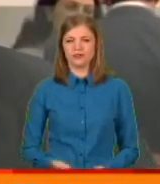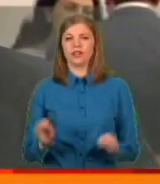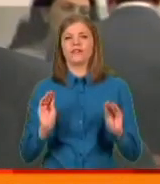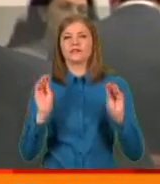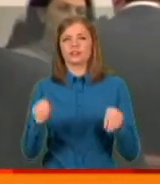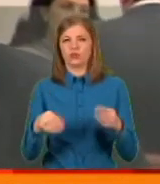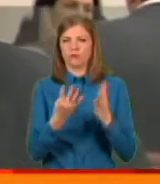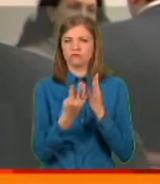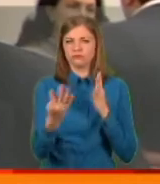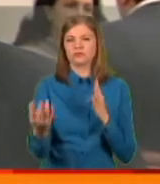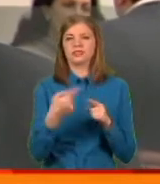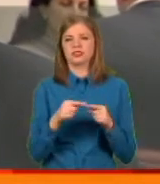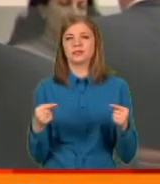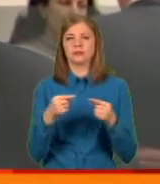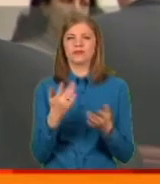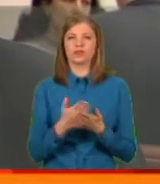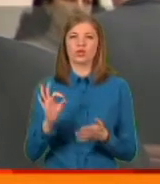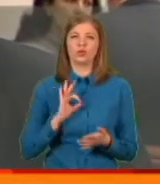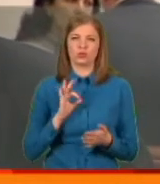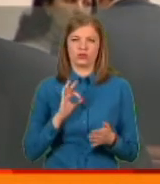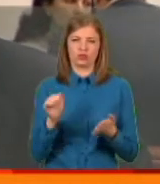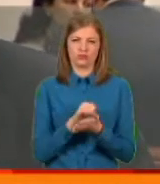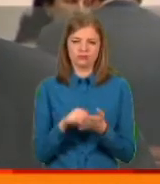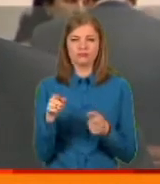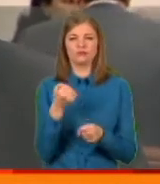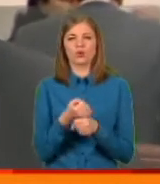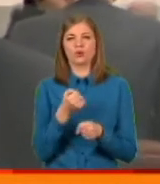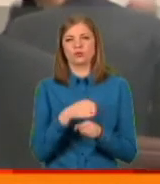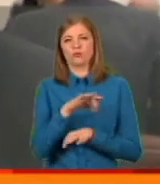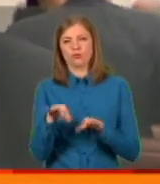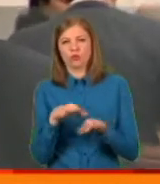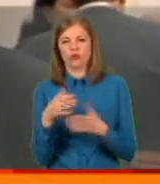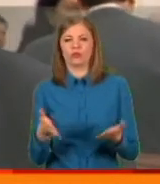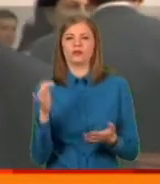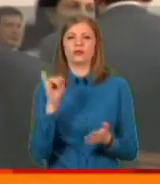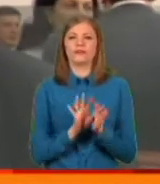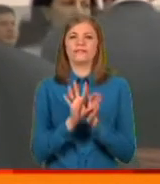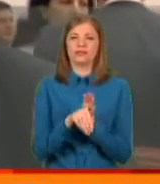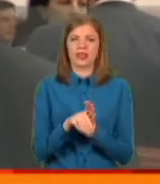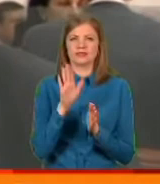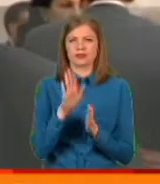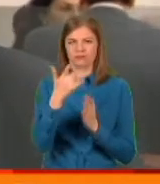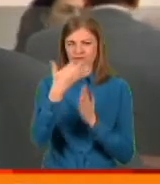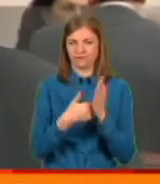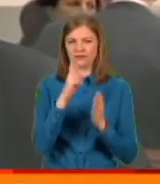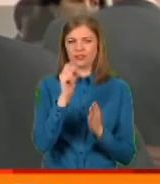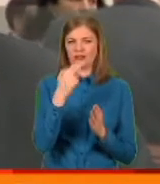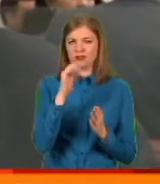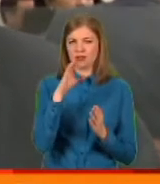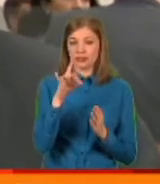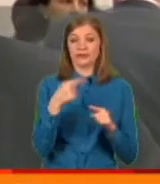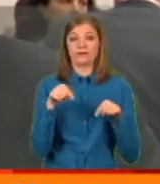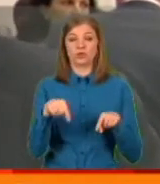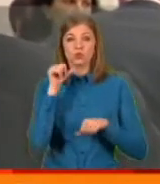Встановлення меж передбачає певні юридичні процедури, які пов'язані з розробкою проекту і внесенням це в кадастр. В